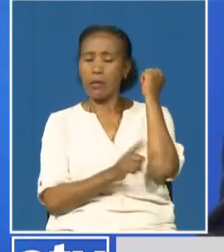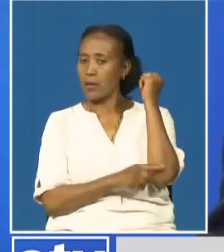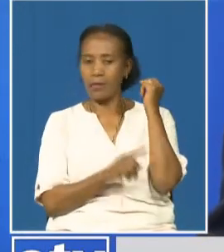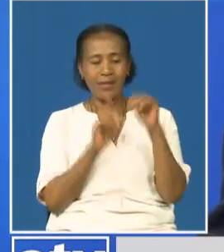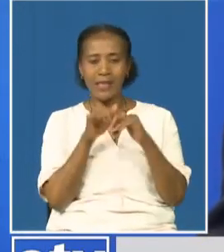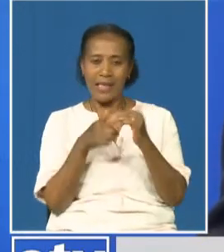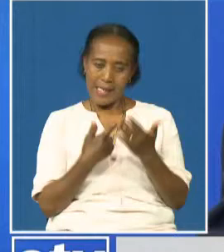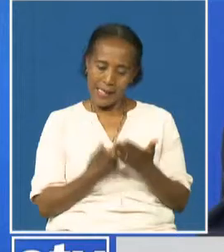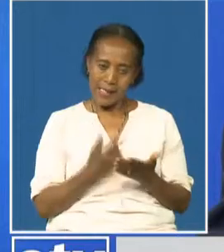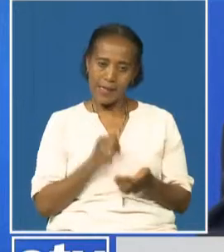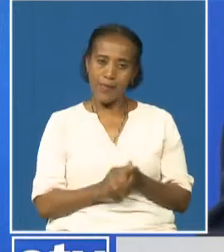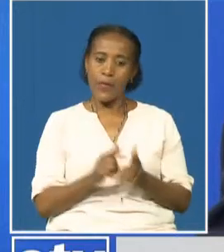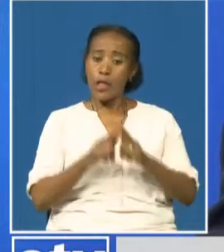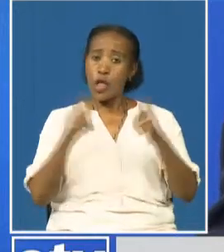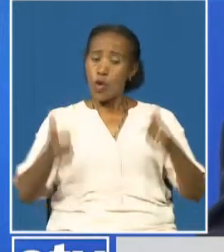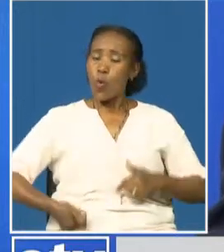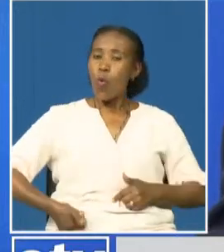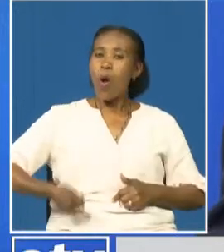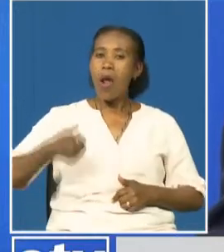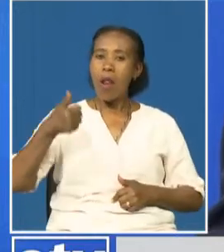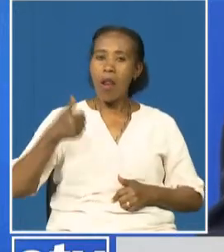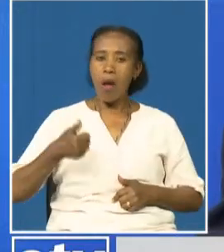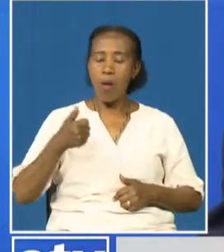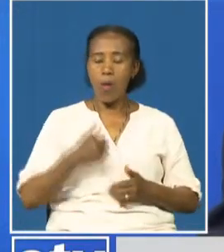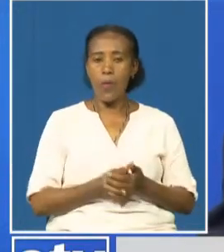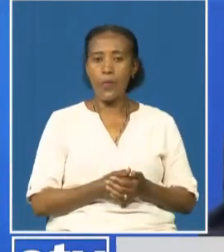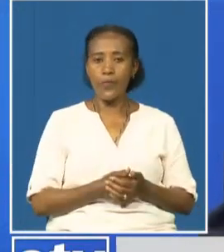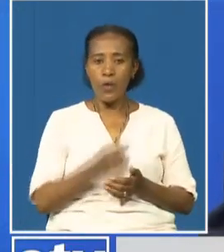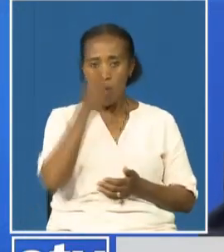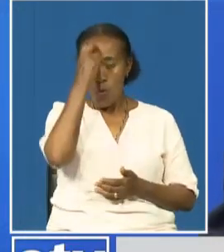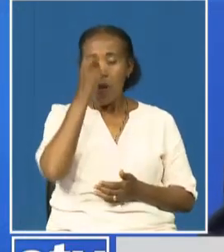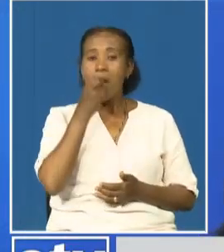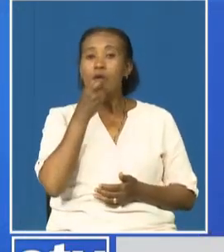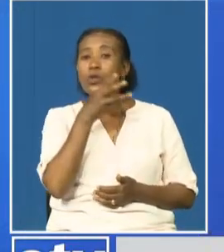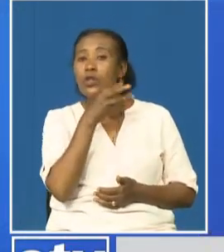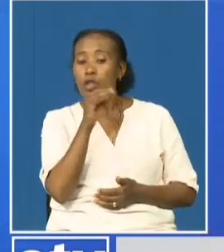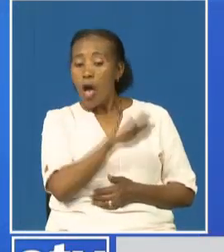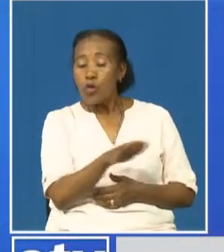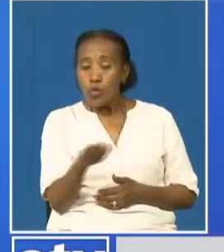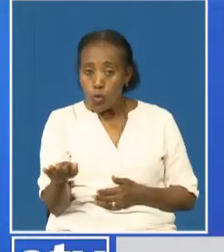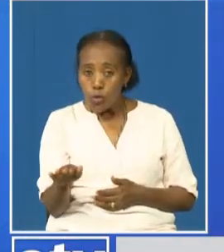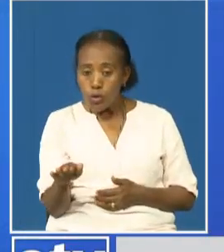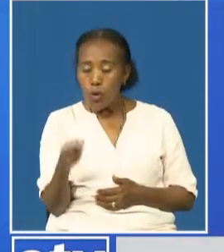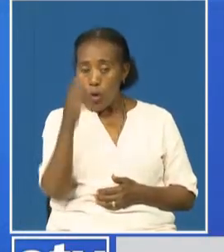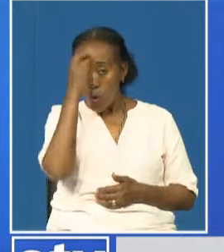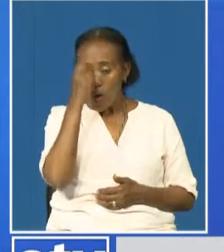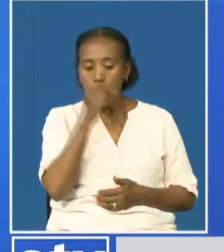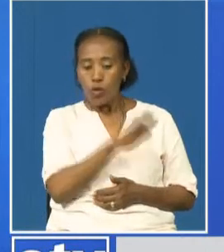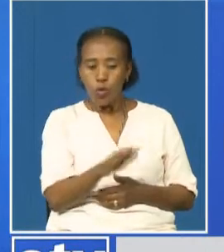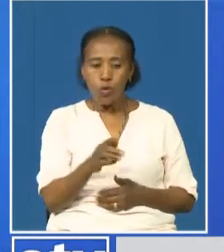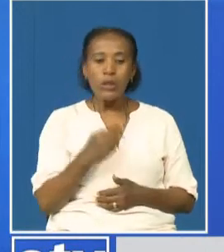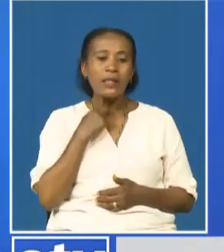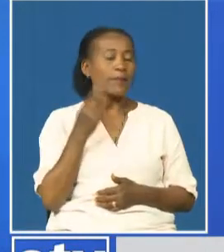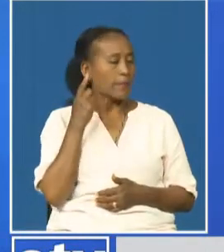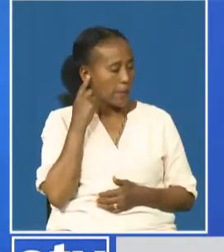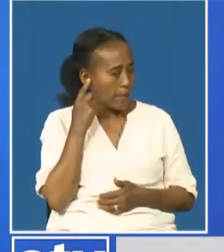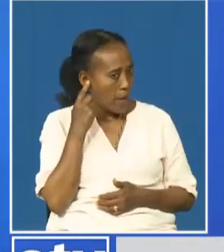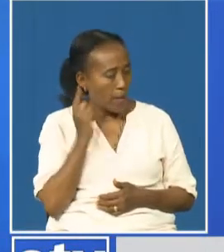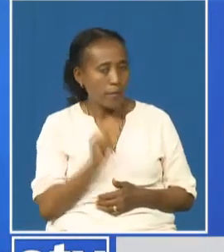ስለዚህ ትልቁና ዋናው ወላጆችና ልጆች ወላጆች የልጆችን ድምጽ